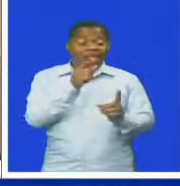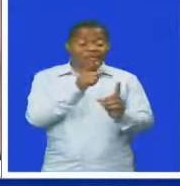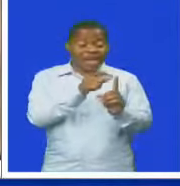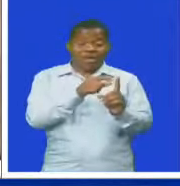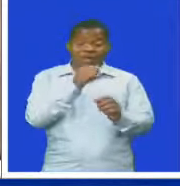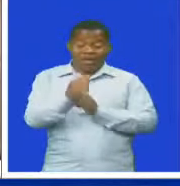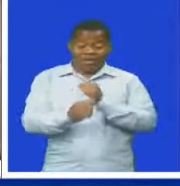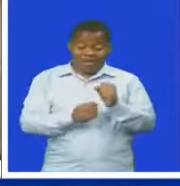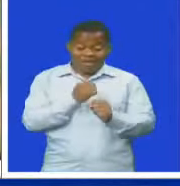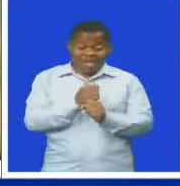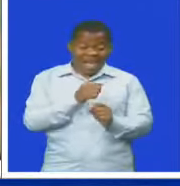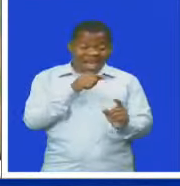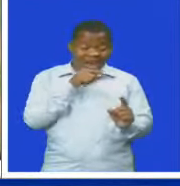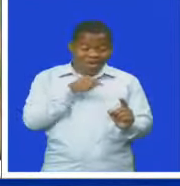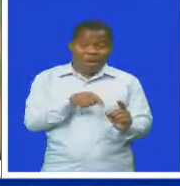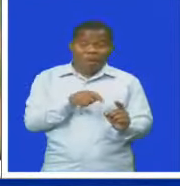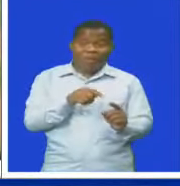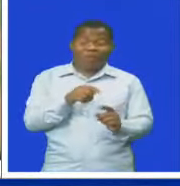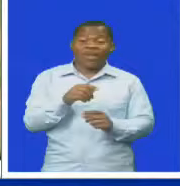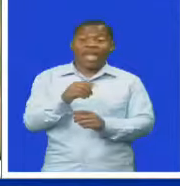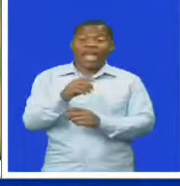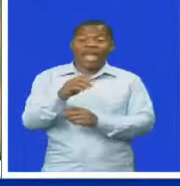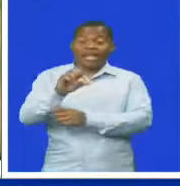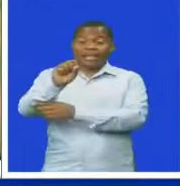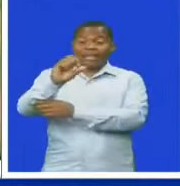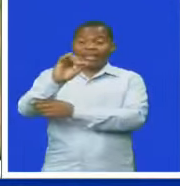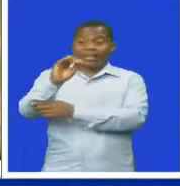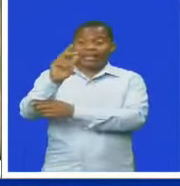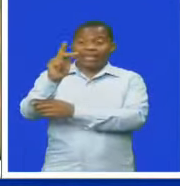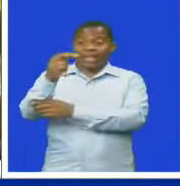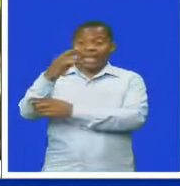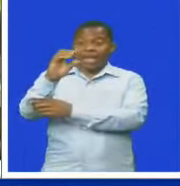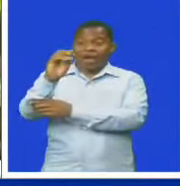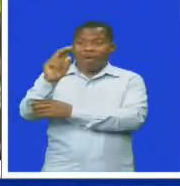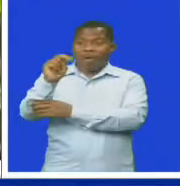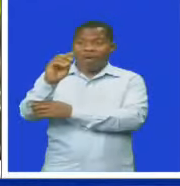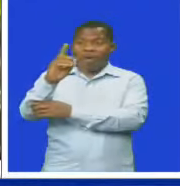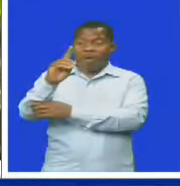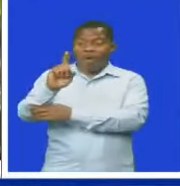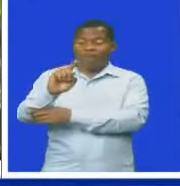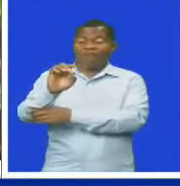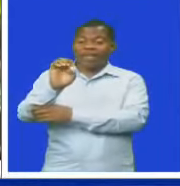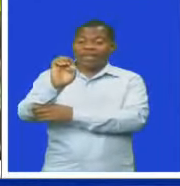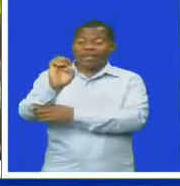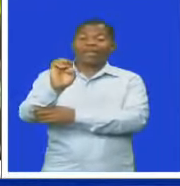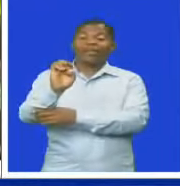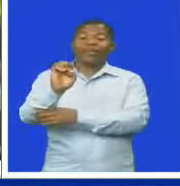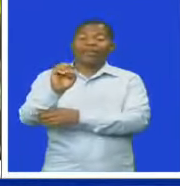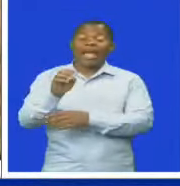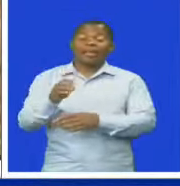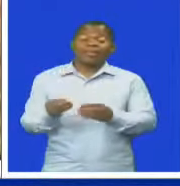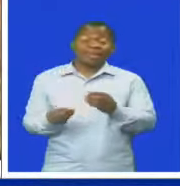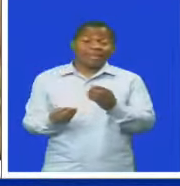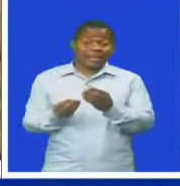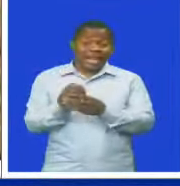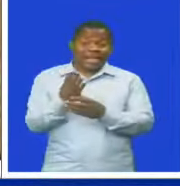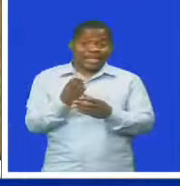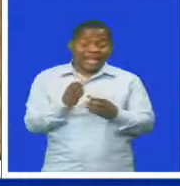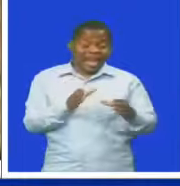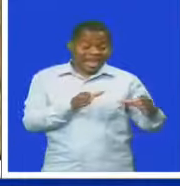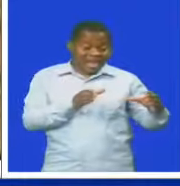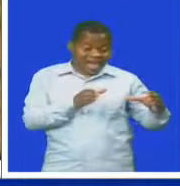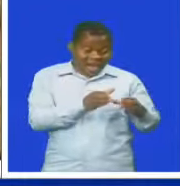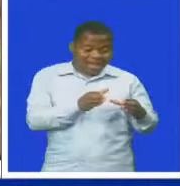uhlala emdzimba kanti ulima ema baby vegetables uthi wacala kancane ngengadze lencane bamsekela